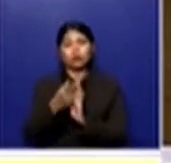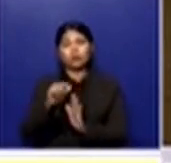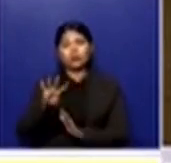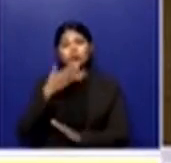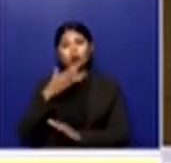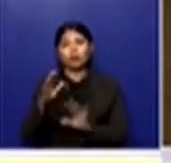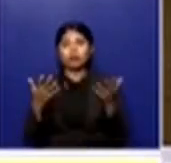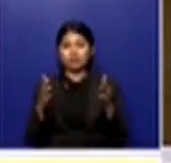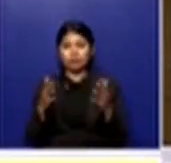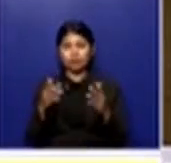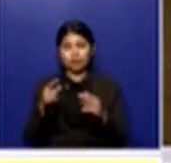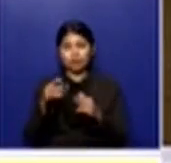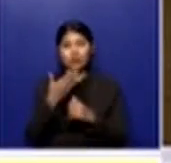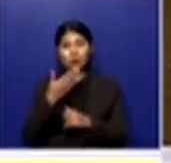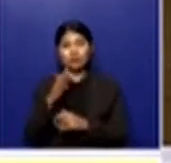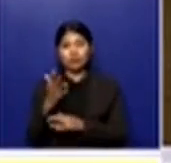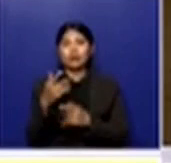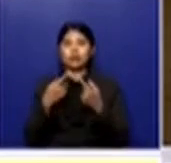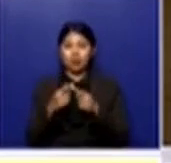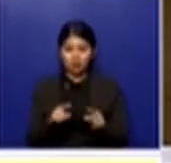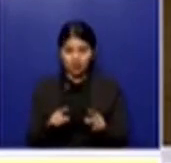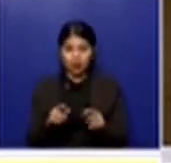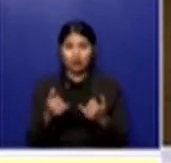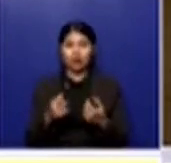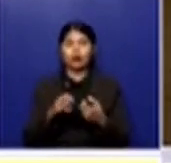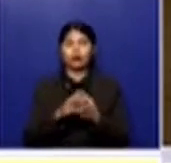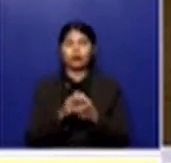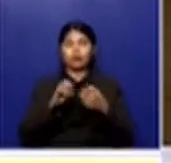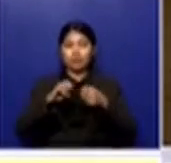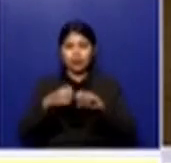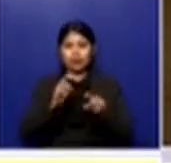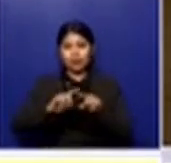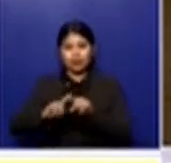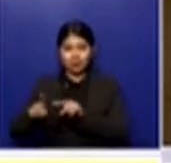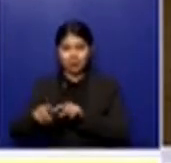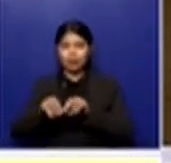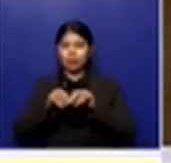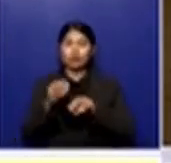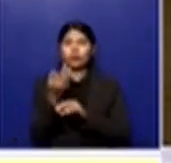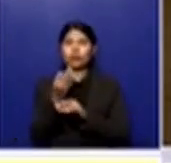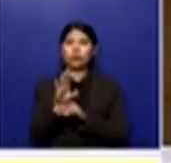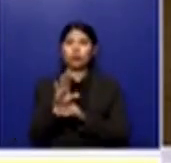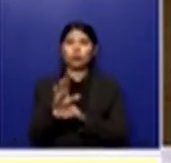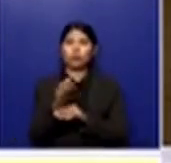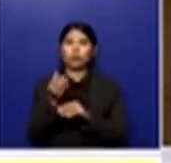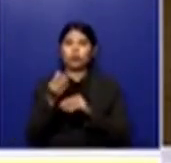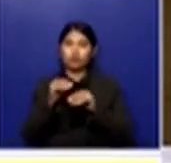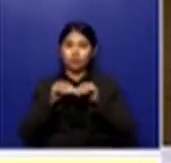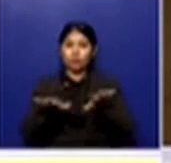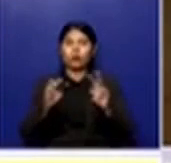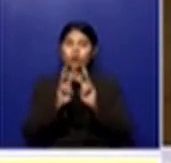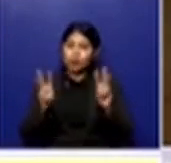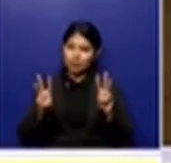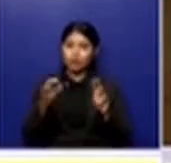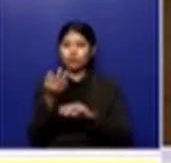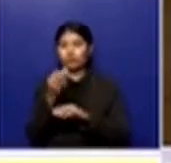งแต่เราครอบคลุมภาวะวิกฤตหรือเหตุการณ์ต่างๆผ่านออนไลน์ตลอด24ชั่วโมงในทุกๆแพลตฟอร์ม